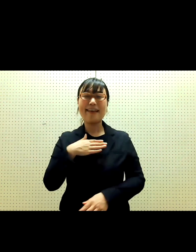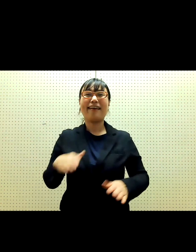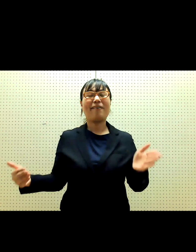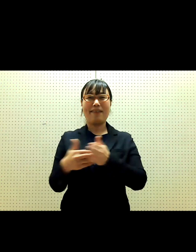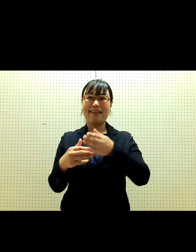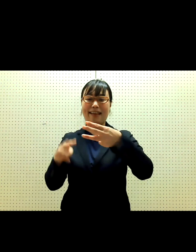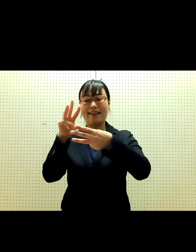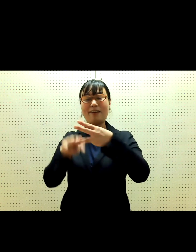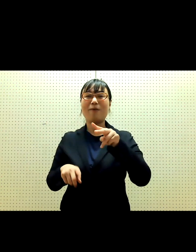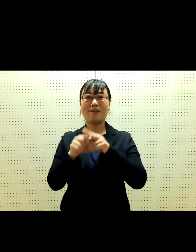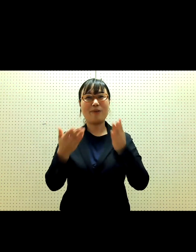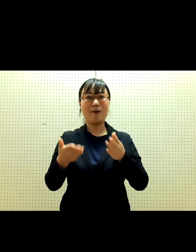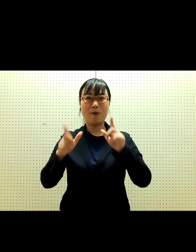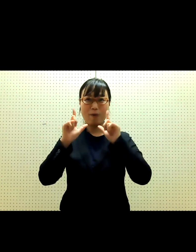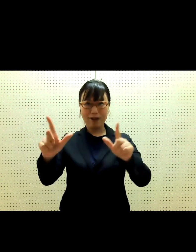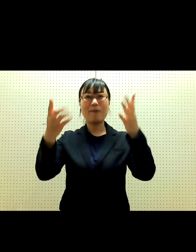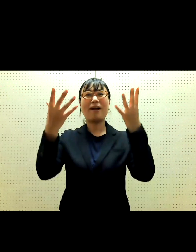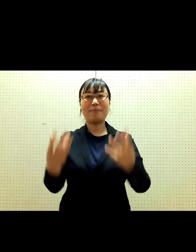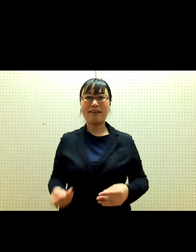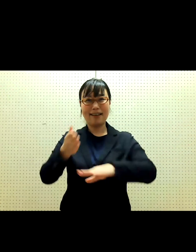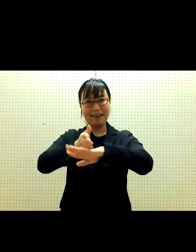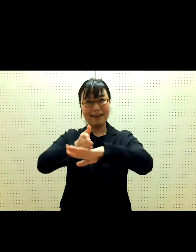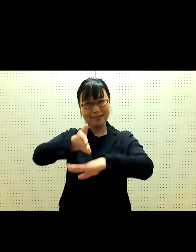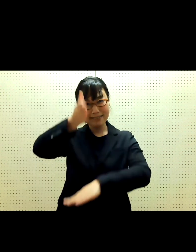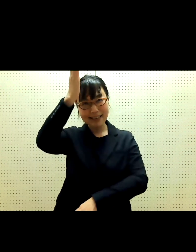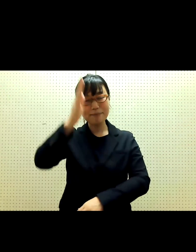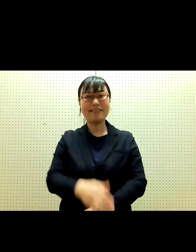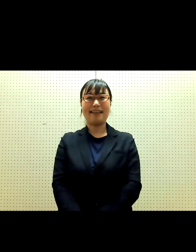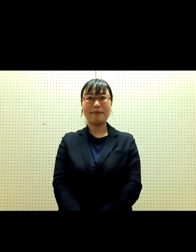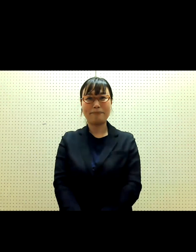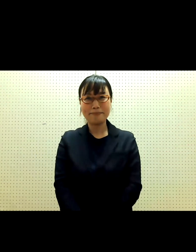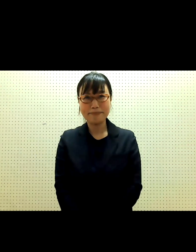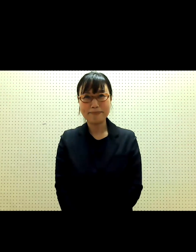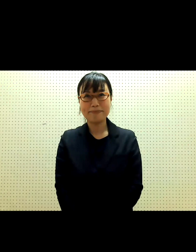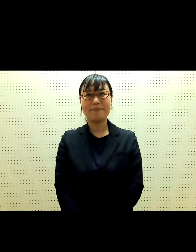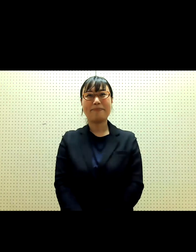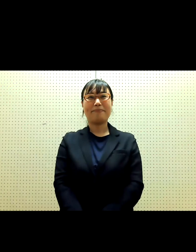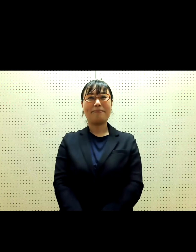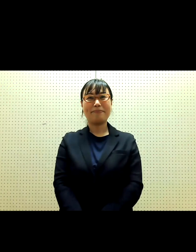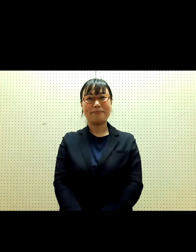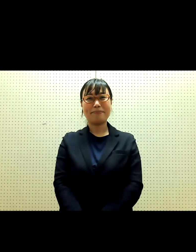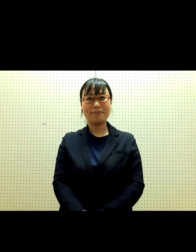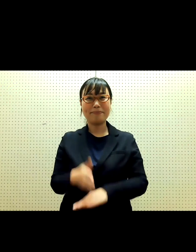を終わらせていただきます。ありがとうございました。 ありがとうございました。